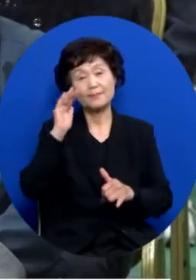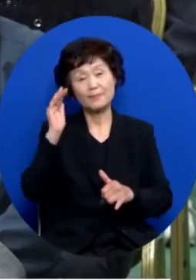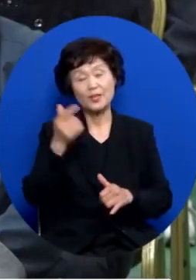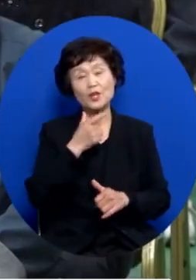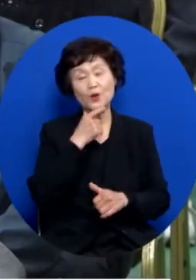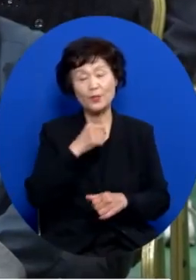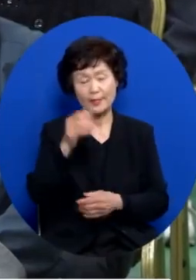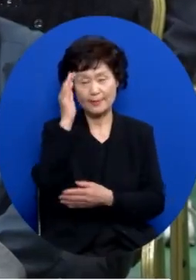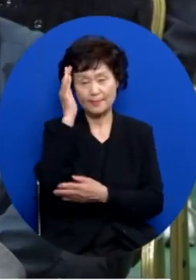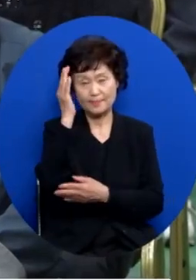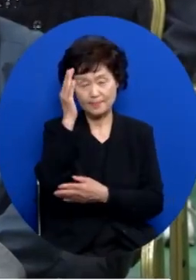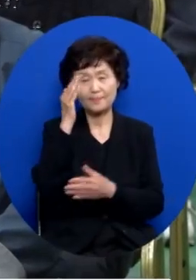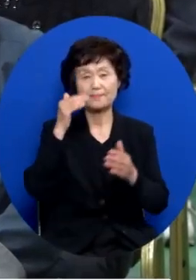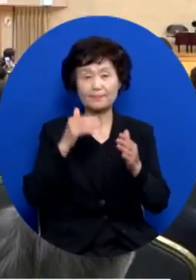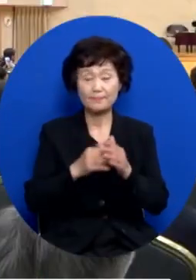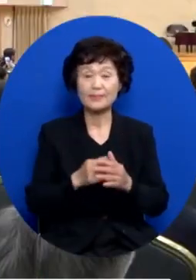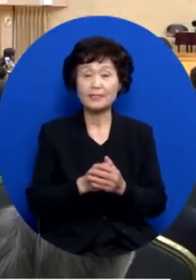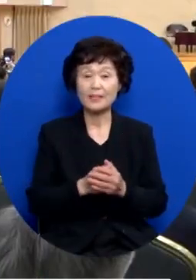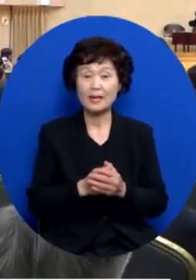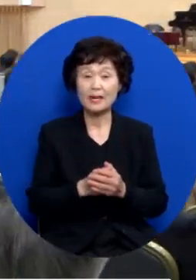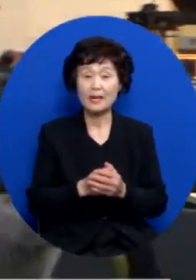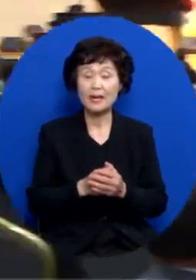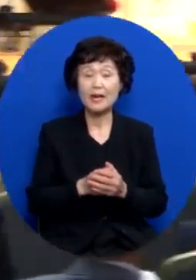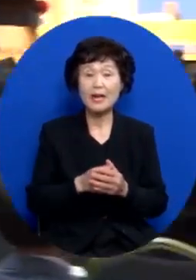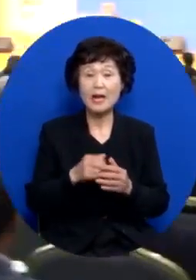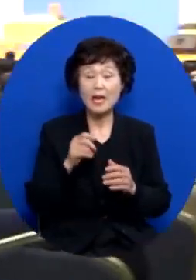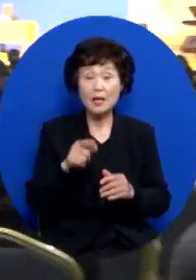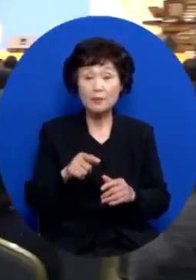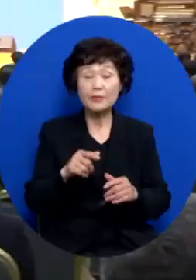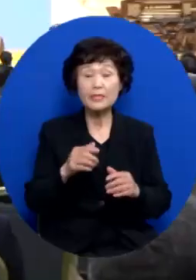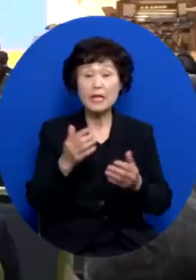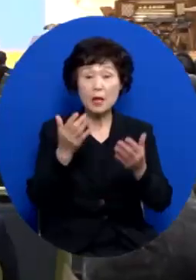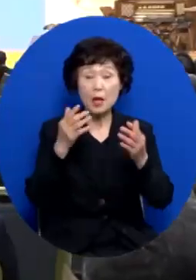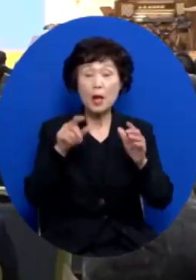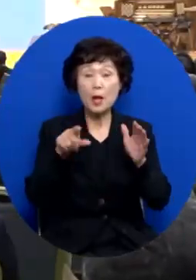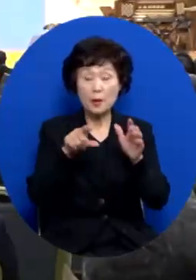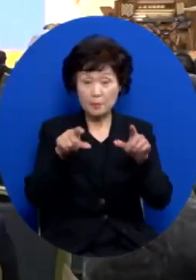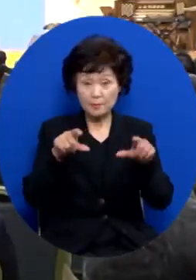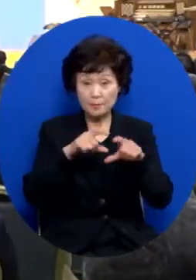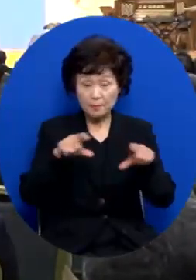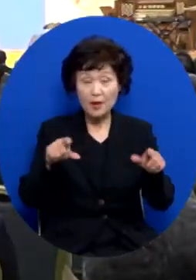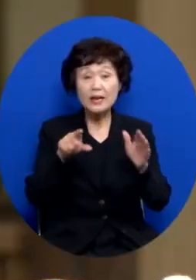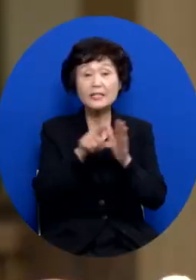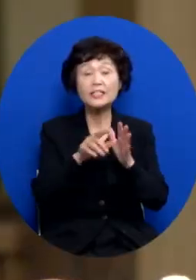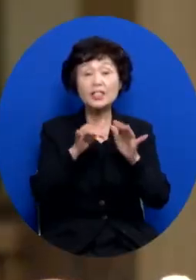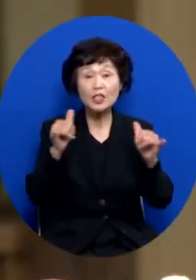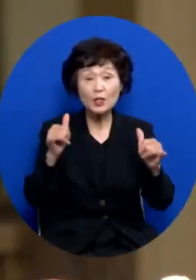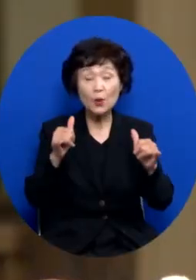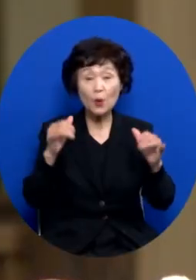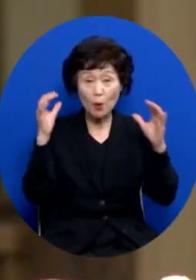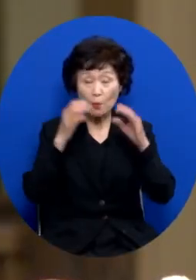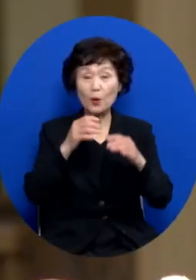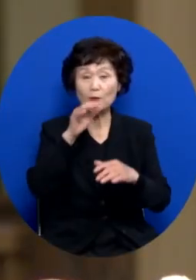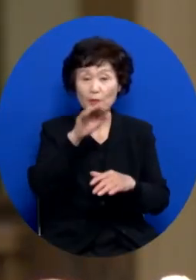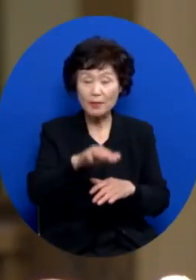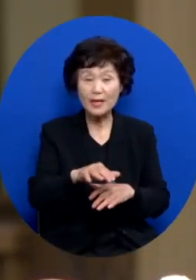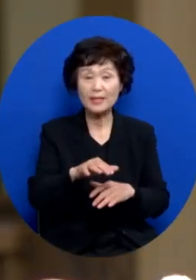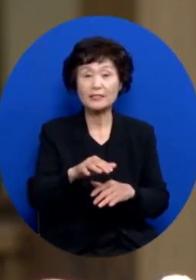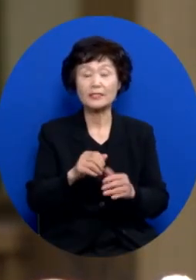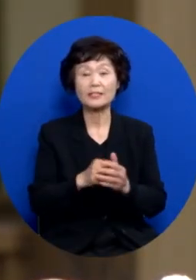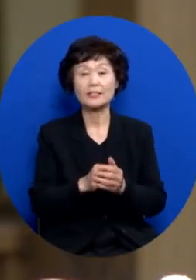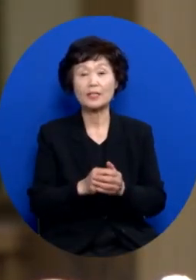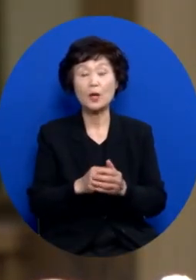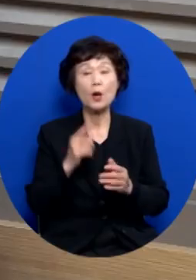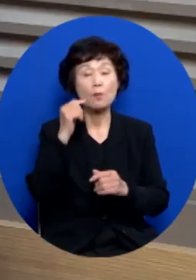말씀을 전했습니다 제 1차로 열린 평신도 아카데미는 연세대학교 김영석 명예교수와 기둥교회